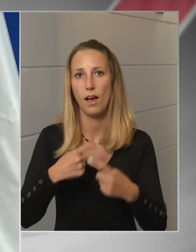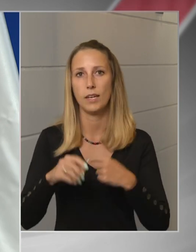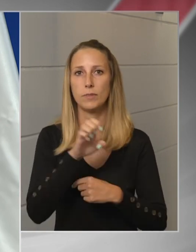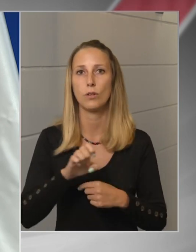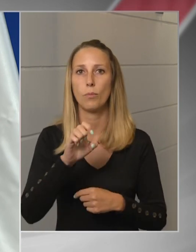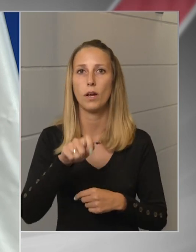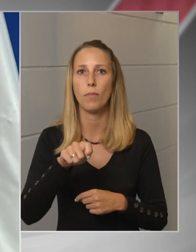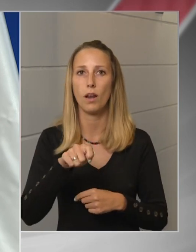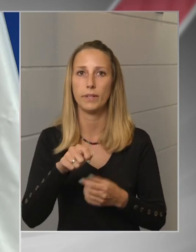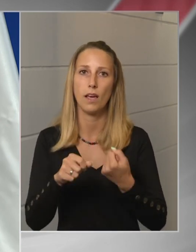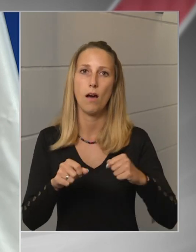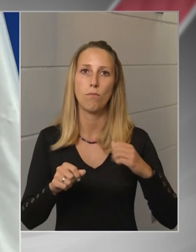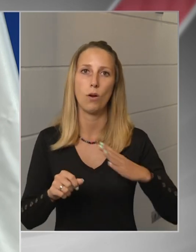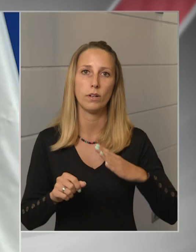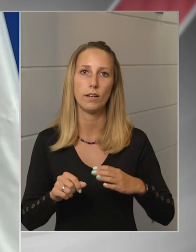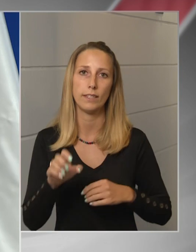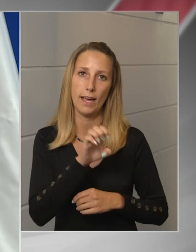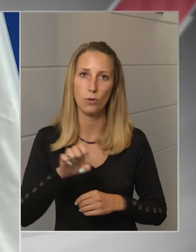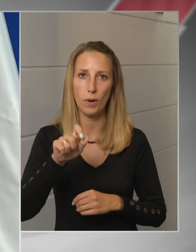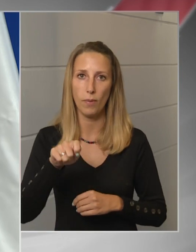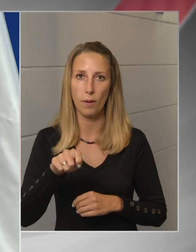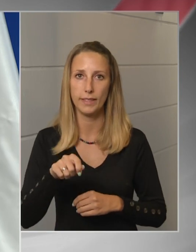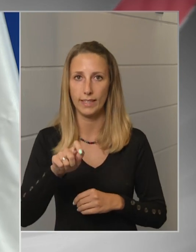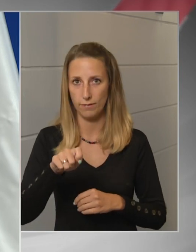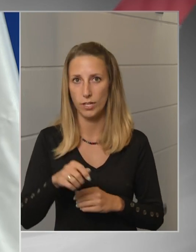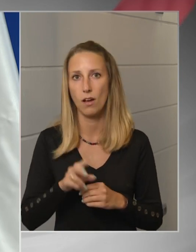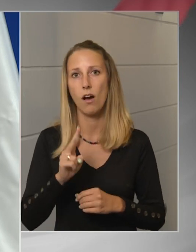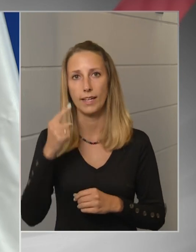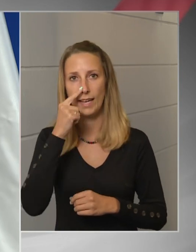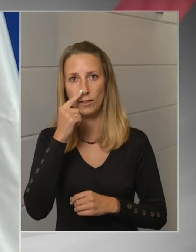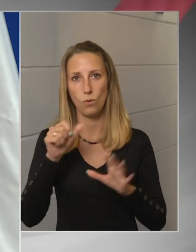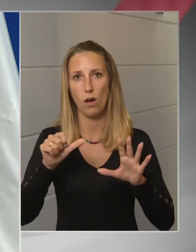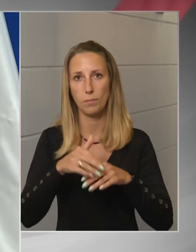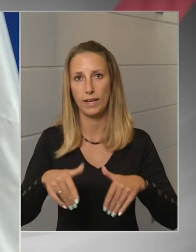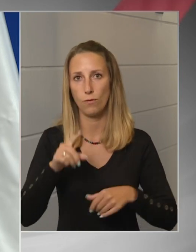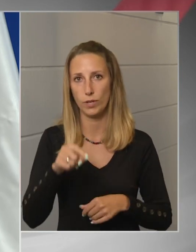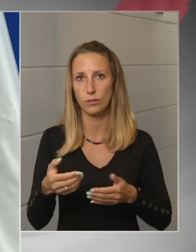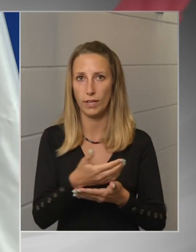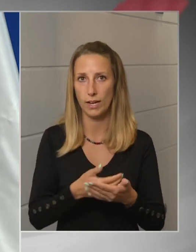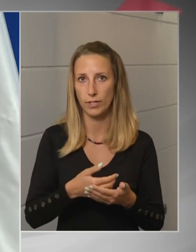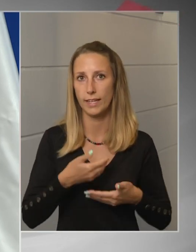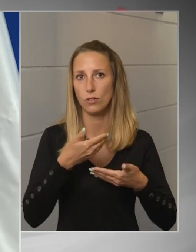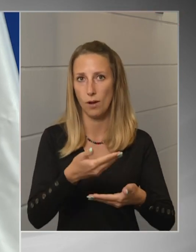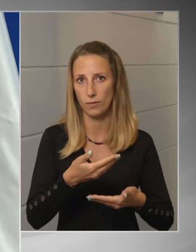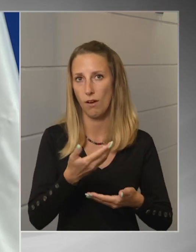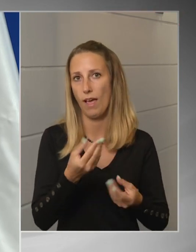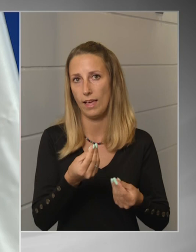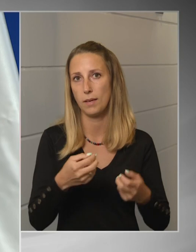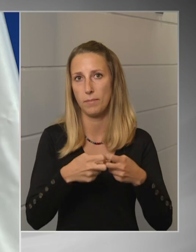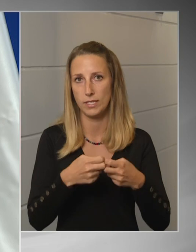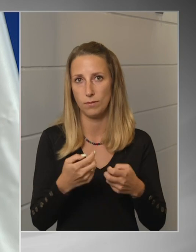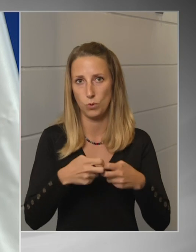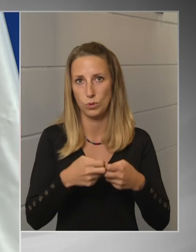baloldali európai parlamenti képviselők, akik nettó 6 millió forintot keresnek, és kapnak ennyi pénzt Brüsszel-től,